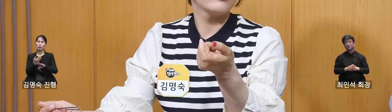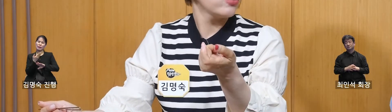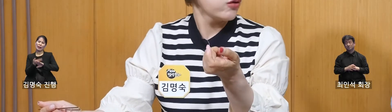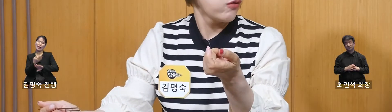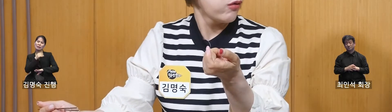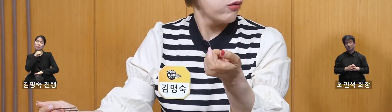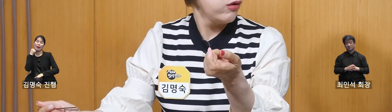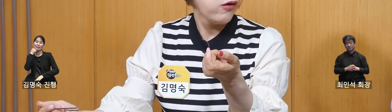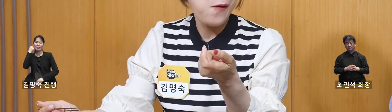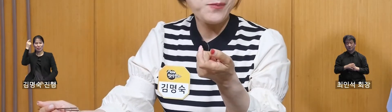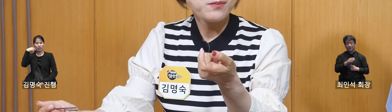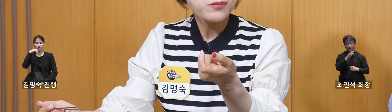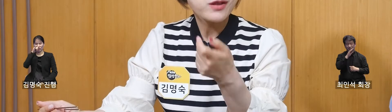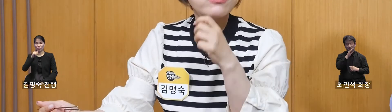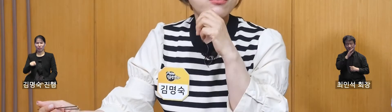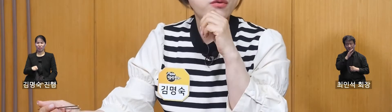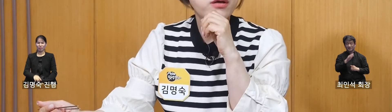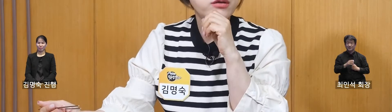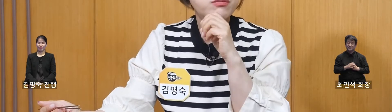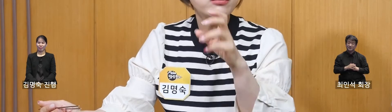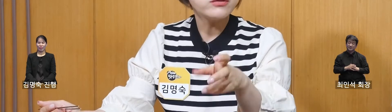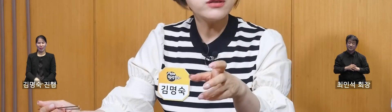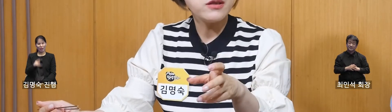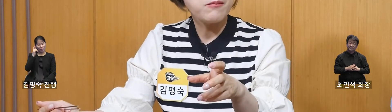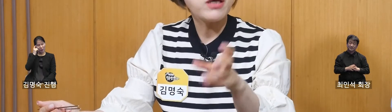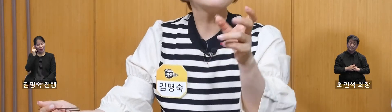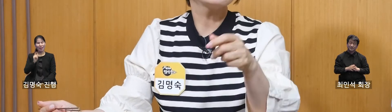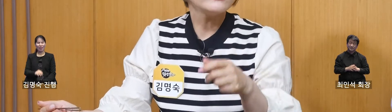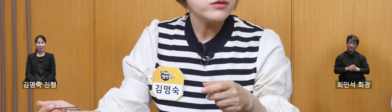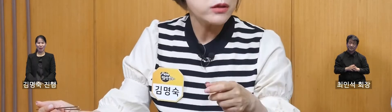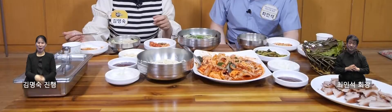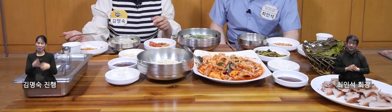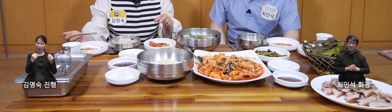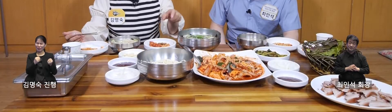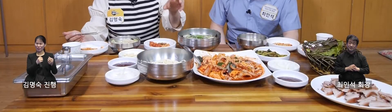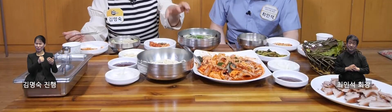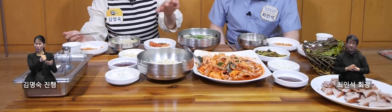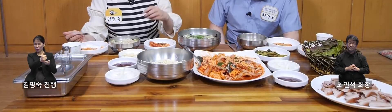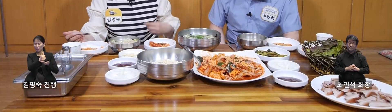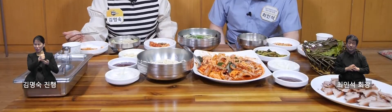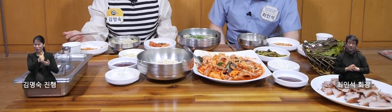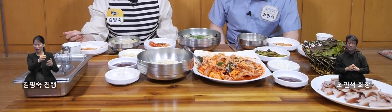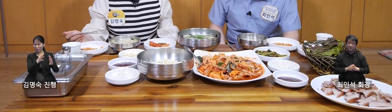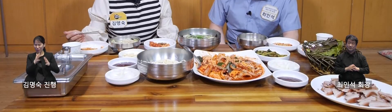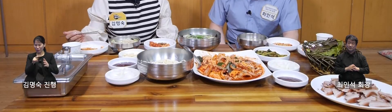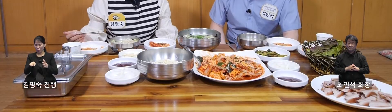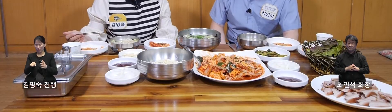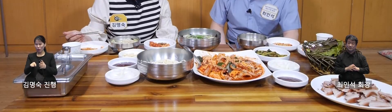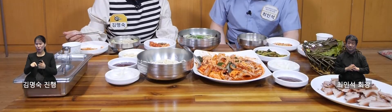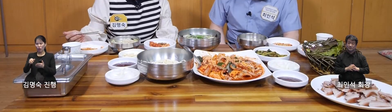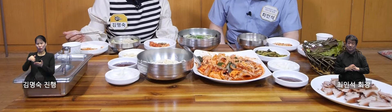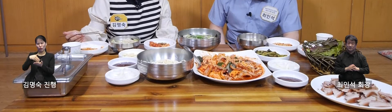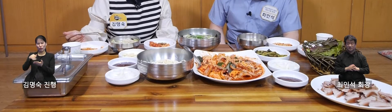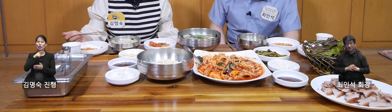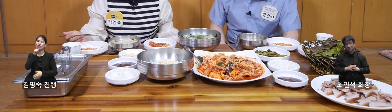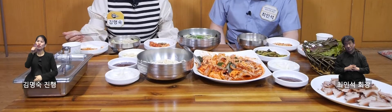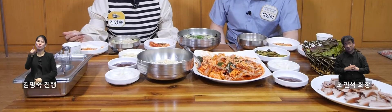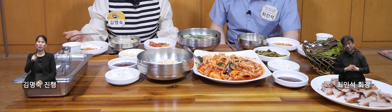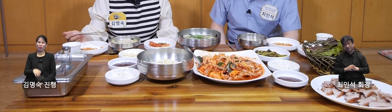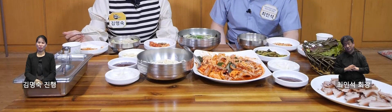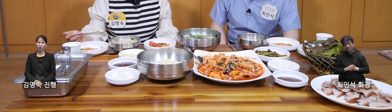맛이 있네요. 그러게요. 왜? 그래서 왜 이분들이 많은 손님들이 이 두루치기를 시켜서